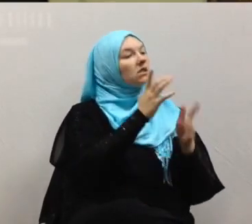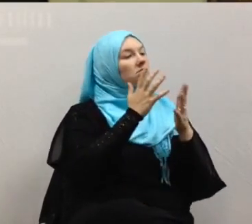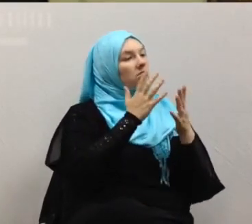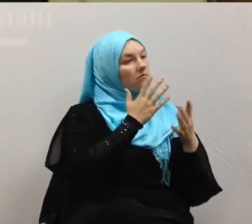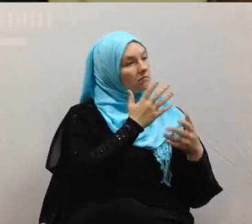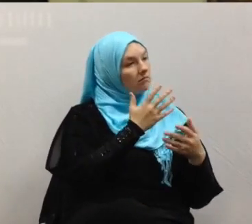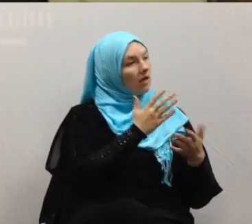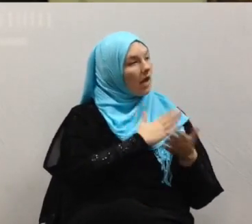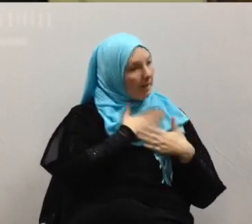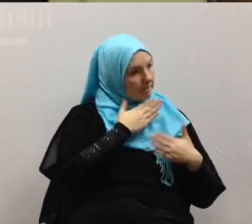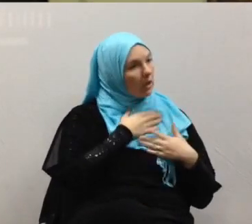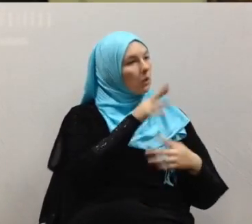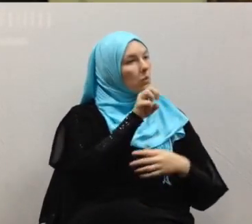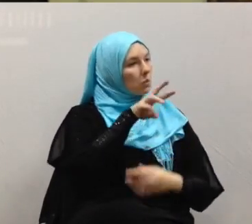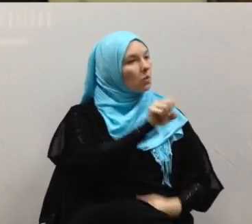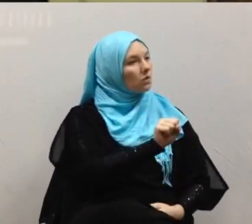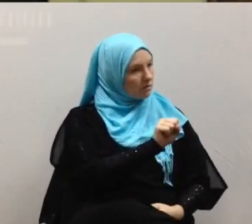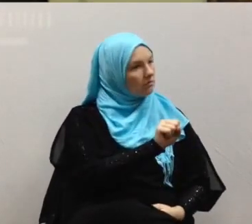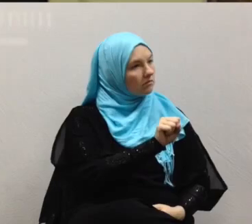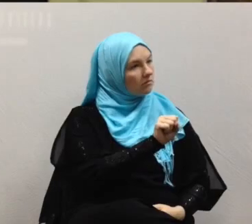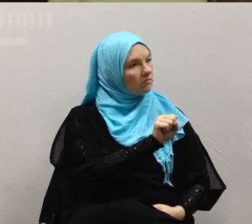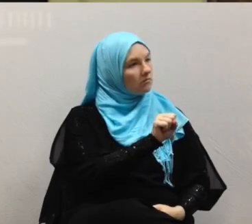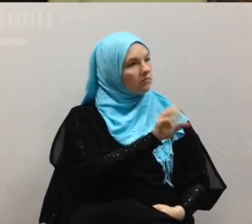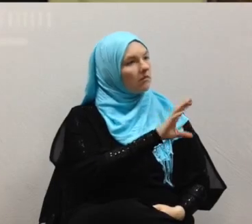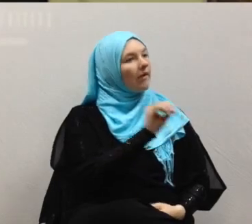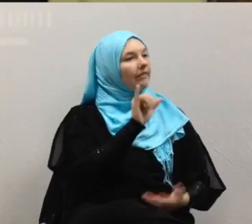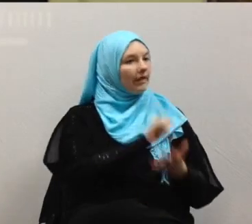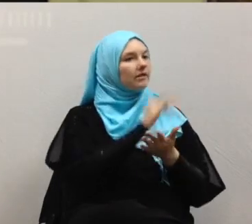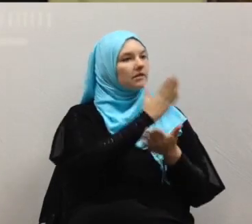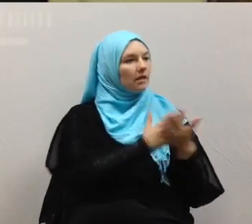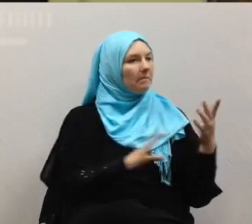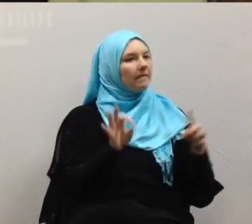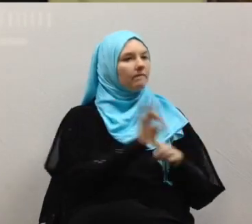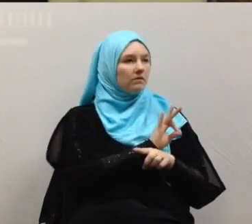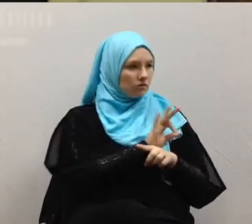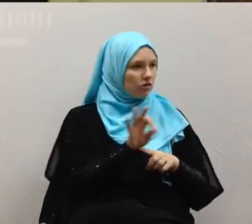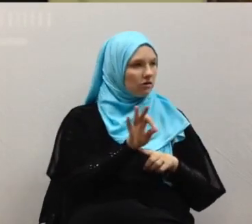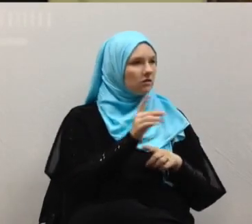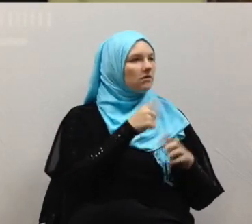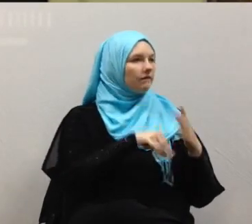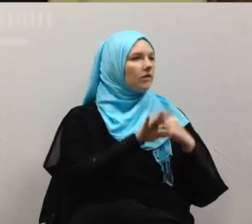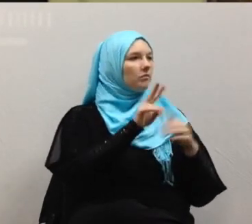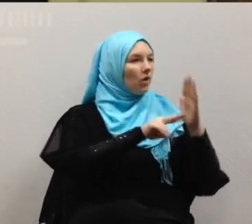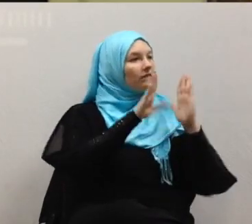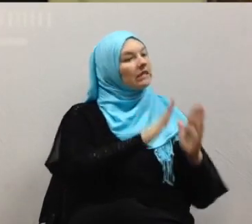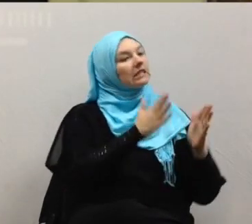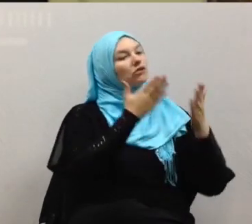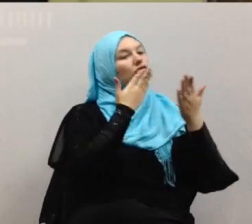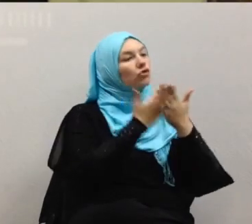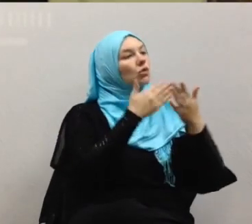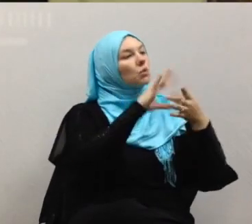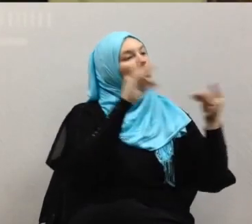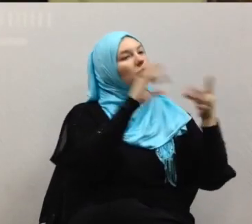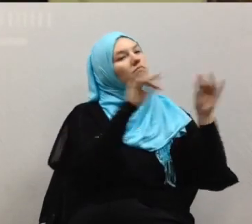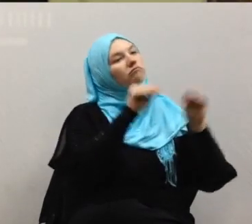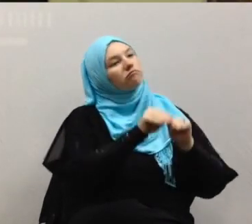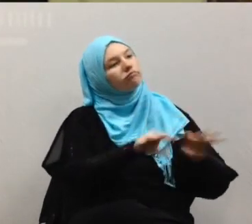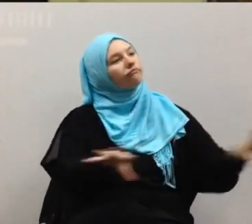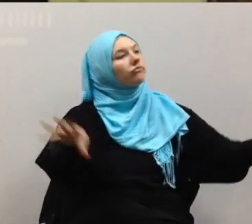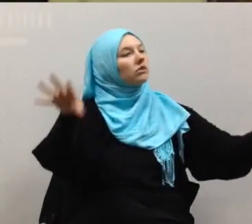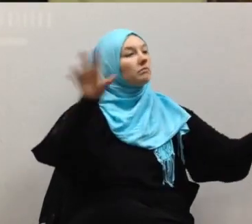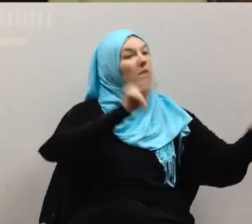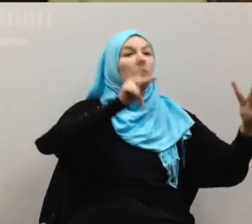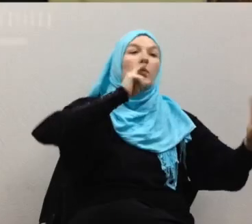of the functions of the Prophet ﷺ. To give good news for people who believe and follow